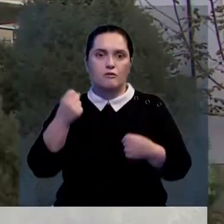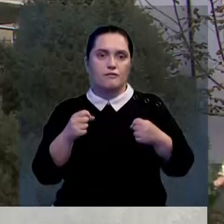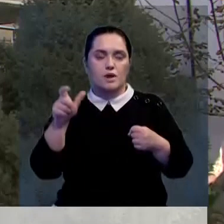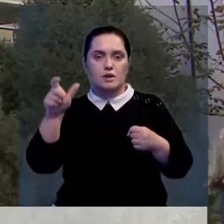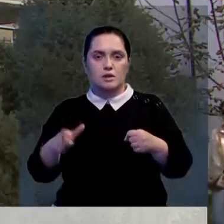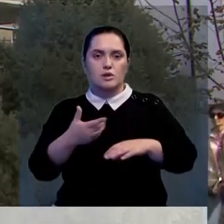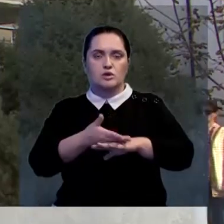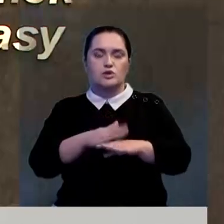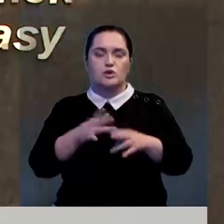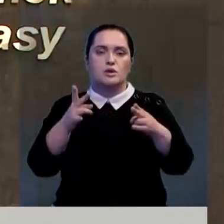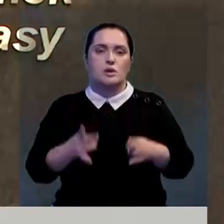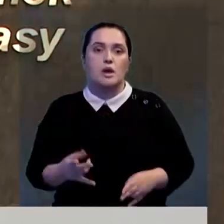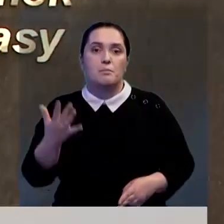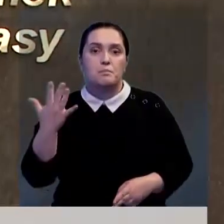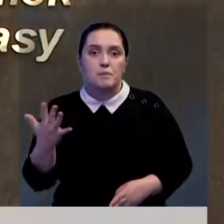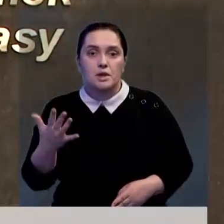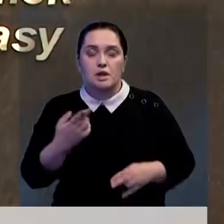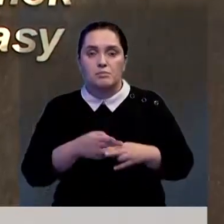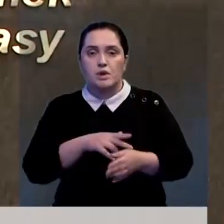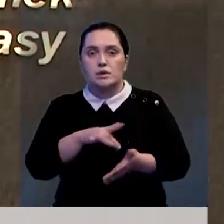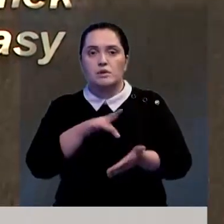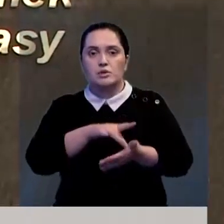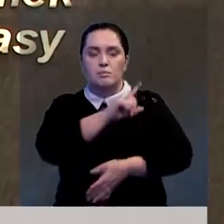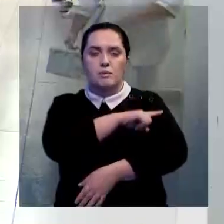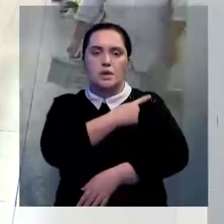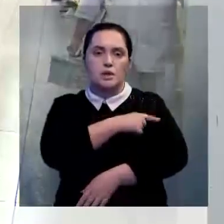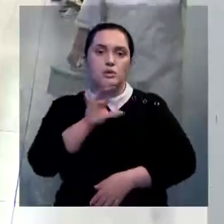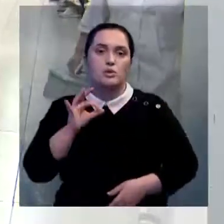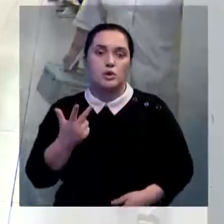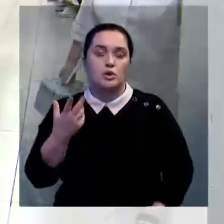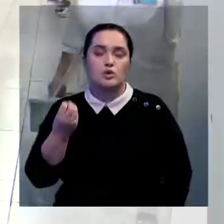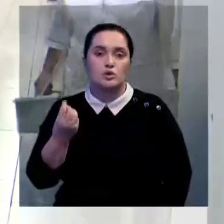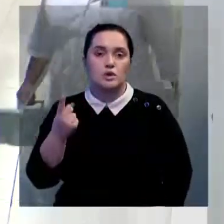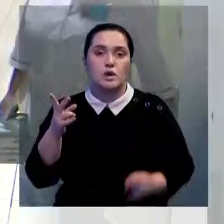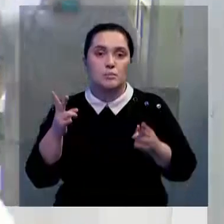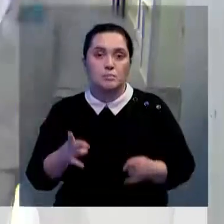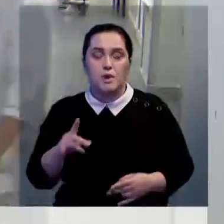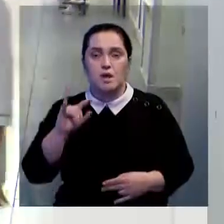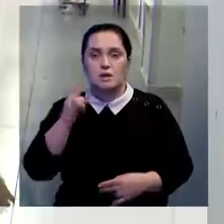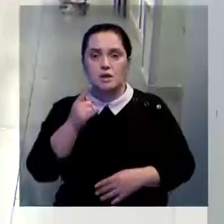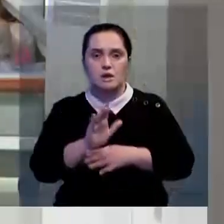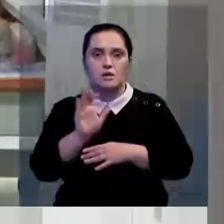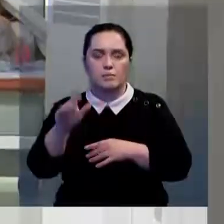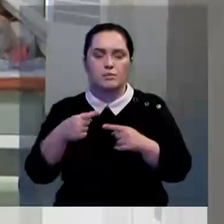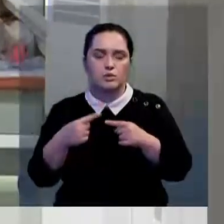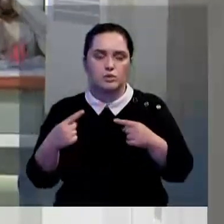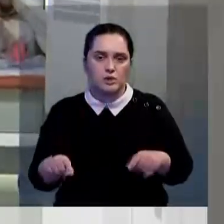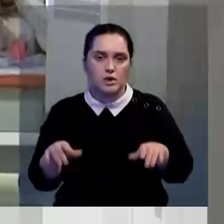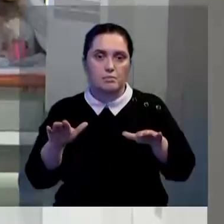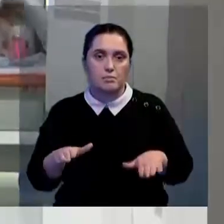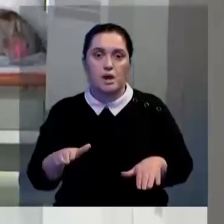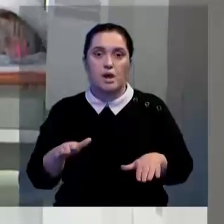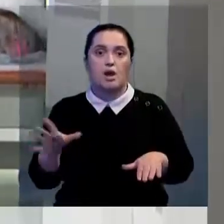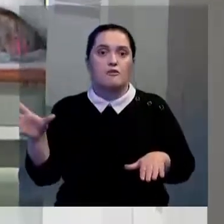получивший тяжелые травмы. Пятерых раненых увезли в городскую больницу скорой помощи. Еще двоих пострадавших, в том числе ребенка, направили в другие стационары. Все, кроме